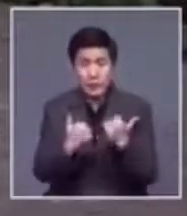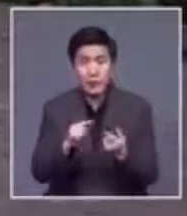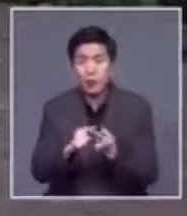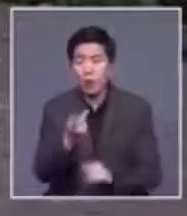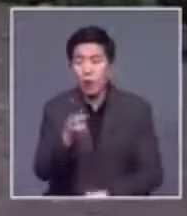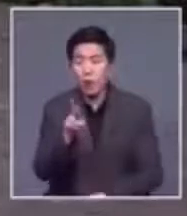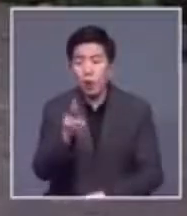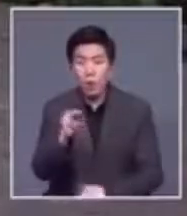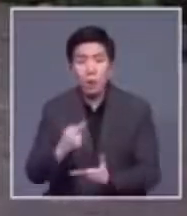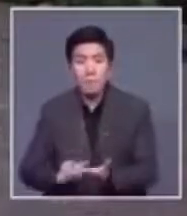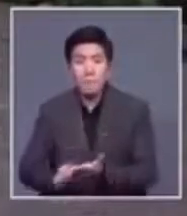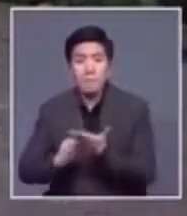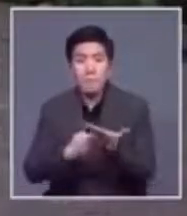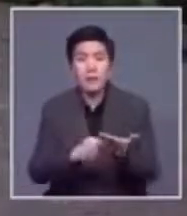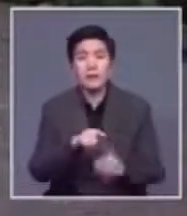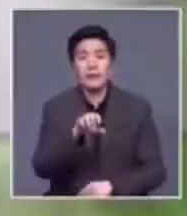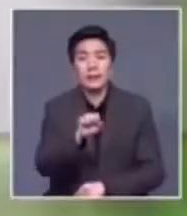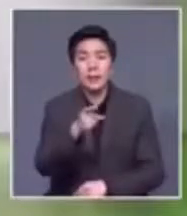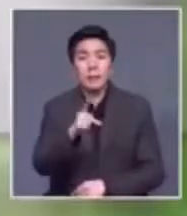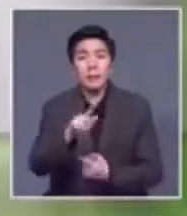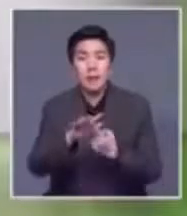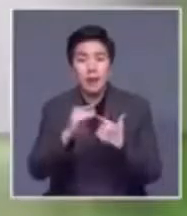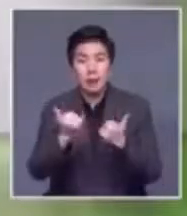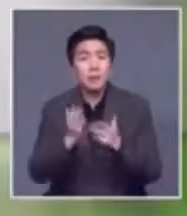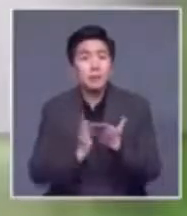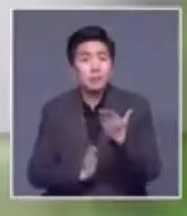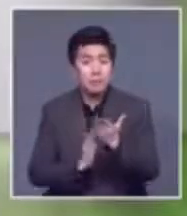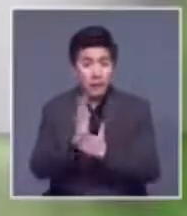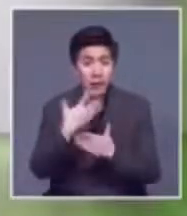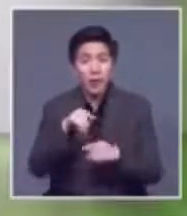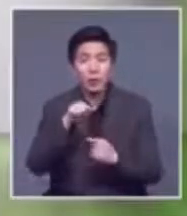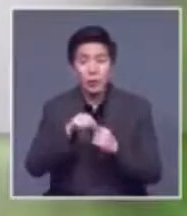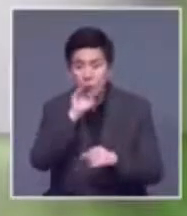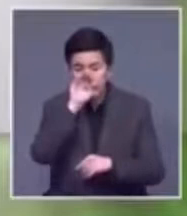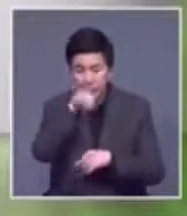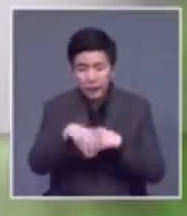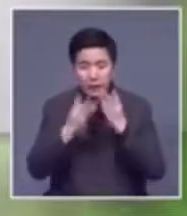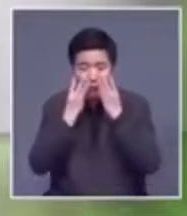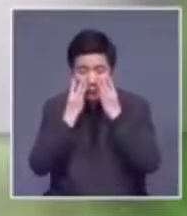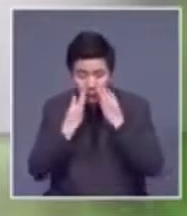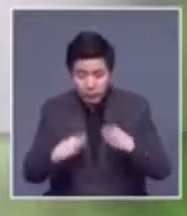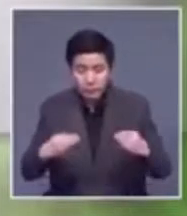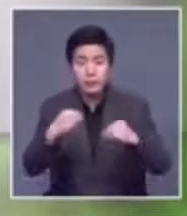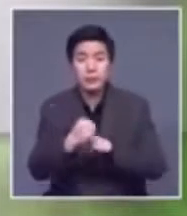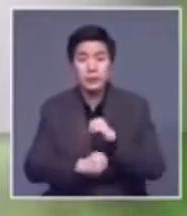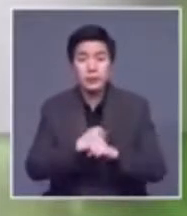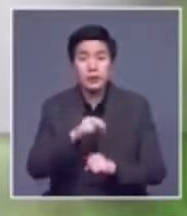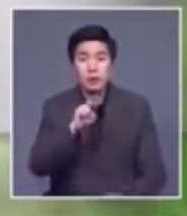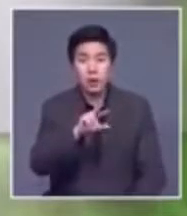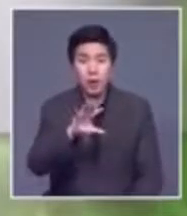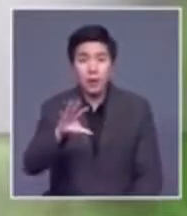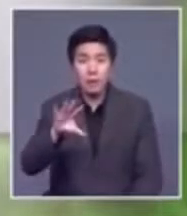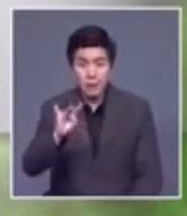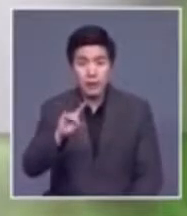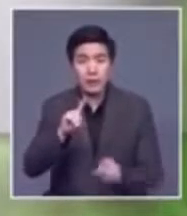มนตรีแล้วกำลังจะเข้าสู่สภาแต่ที่สำเร็จไปแล้วคือพระราชบัญญัติงาช้างนะครับปี58พระราชบัญญัติคุ้มครองทรัพ